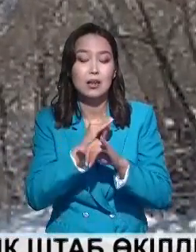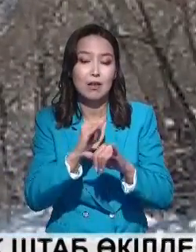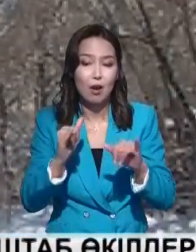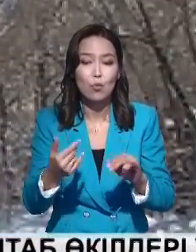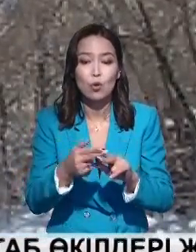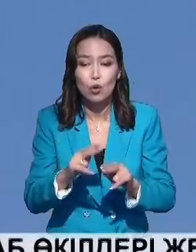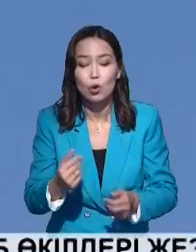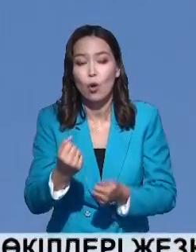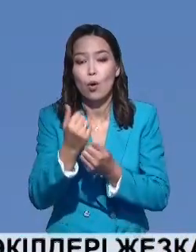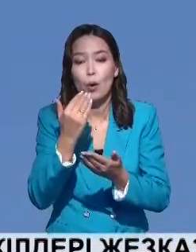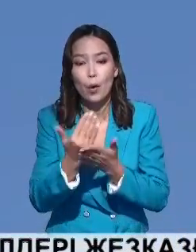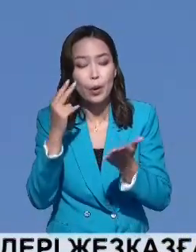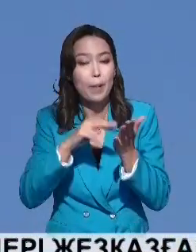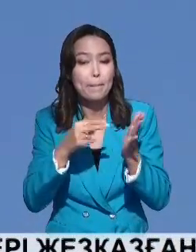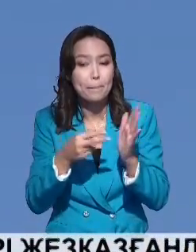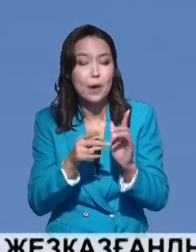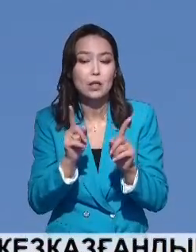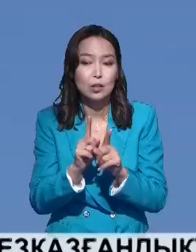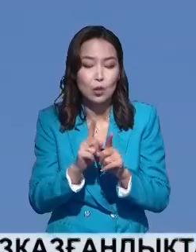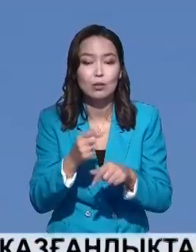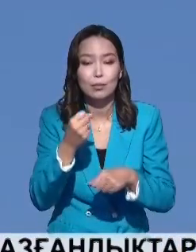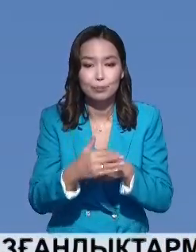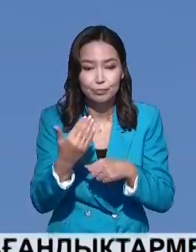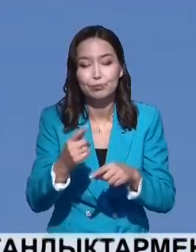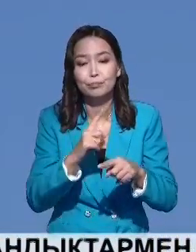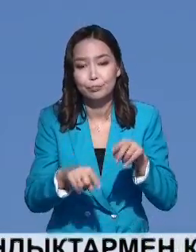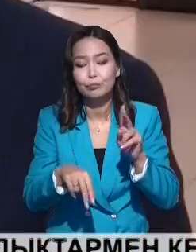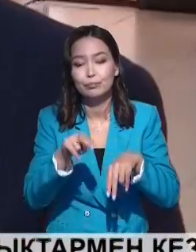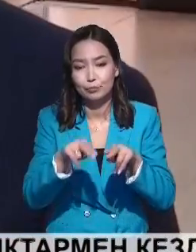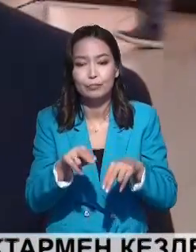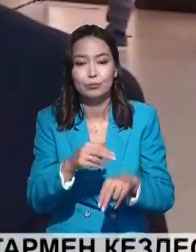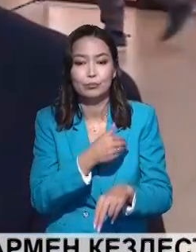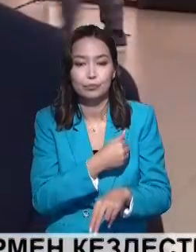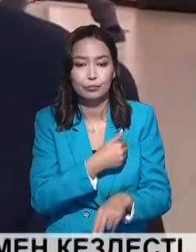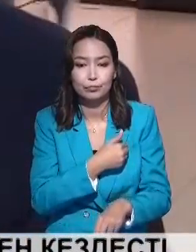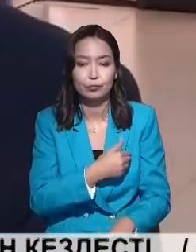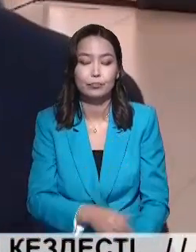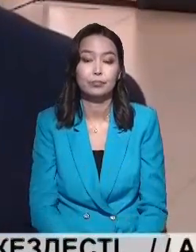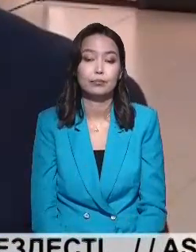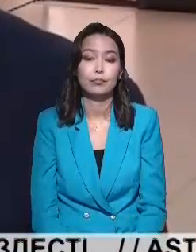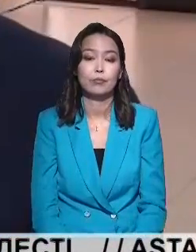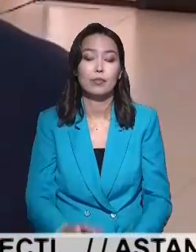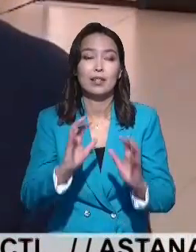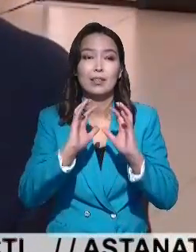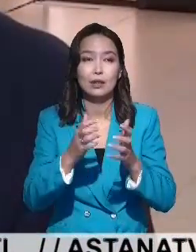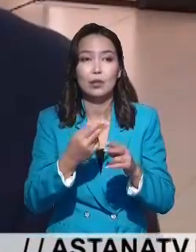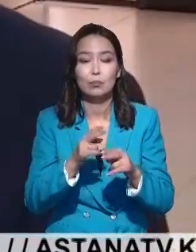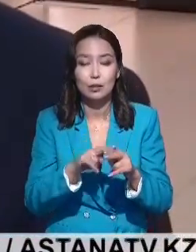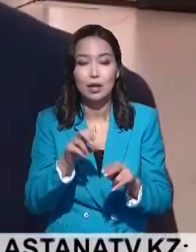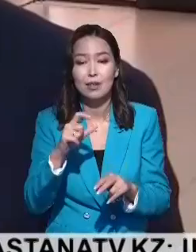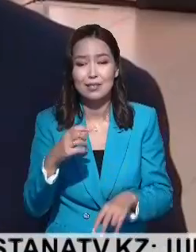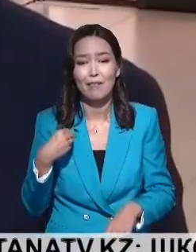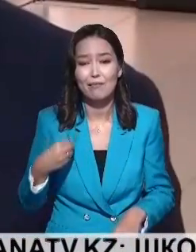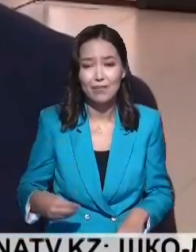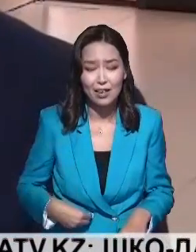отыр. Оның үстіне жоспарлы станция ең жаңа үлгіде салынады дейді. Дүрі жүзіндегі атом станциялары көп ол Франция, оның